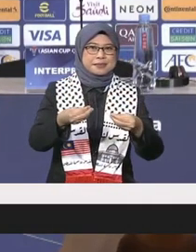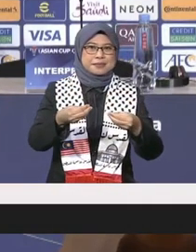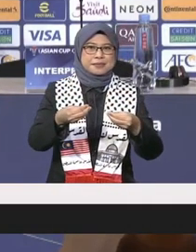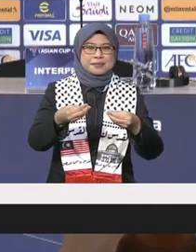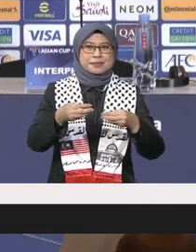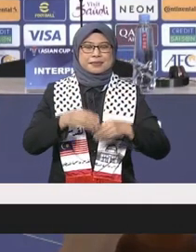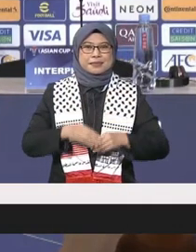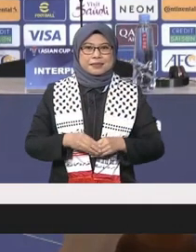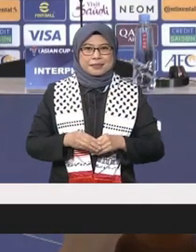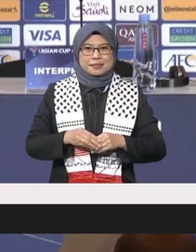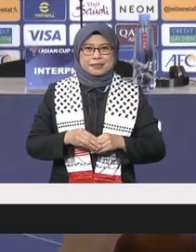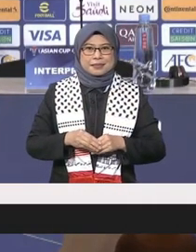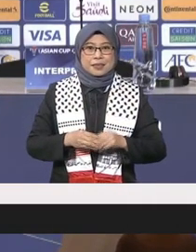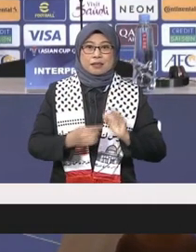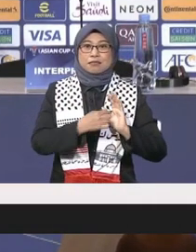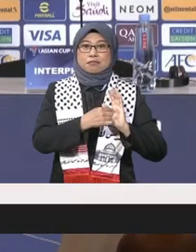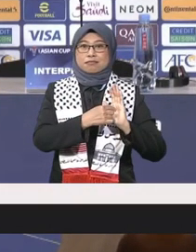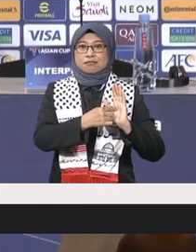for